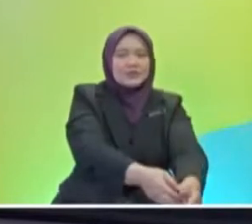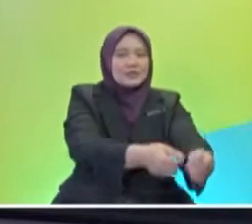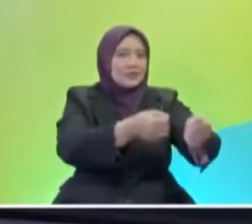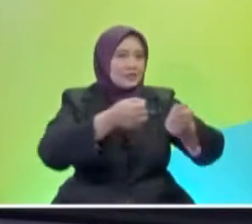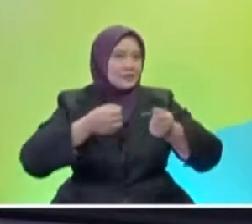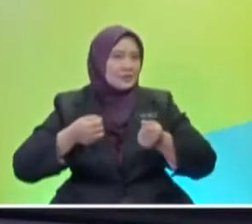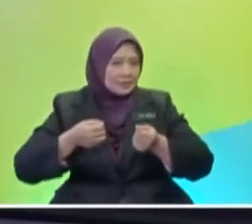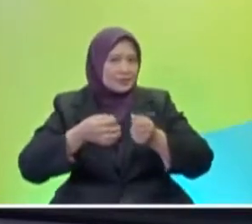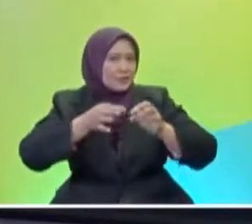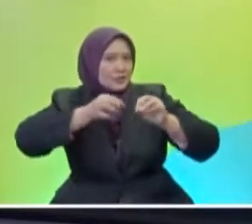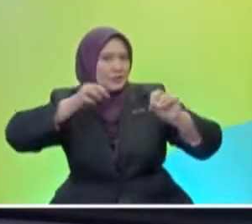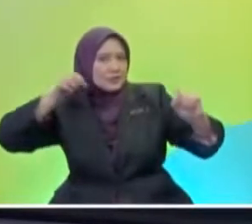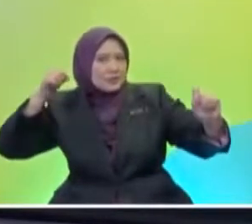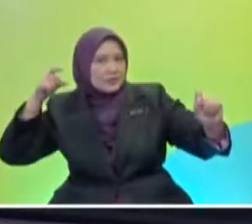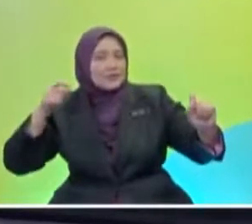panahnya